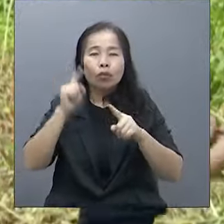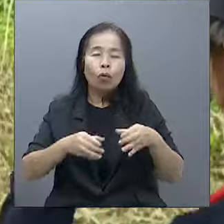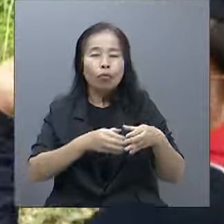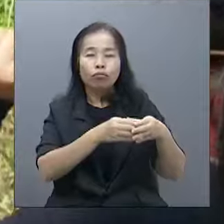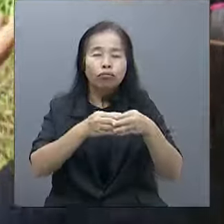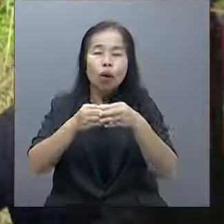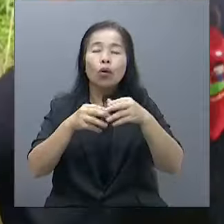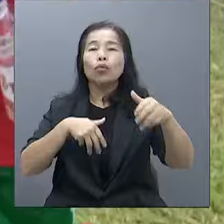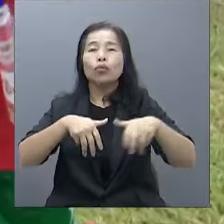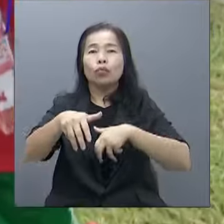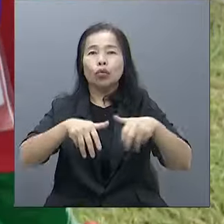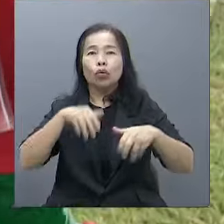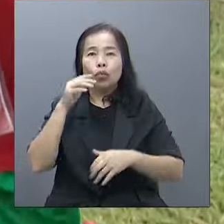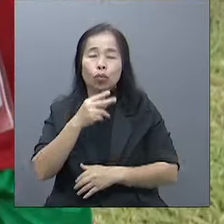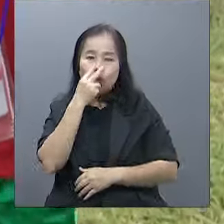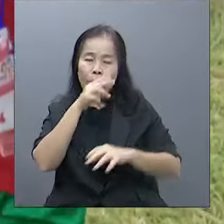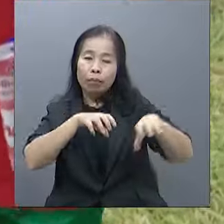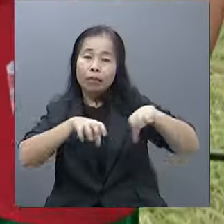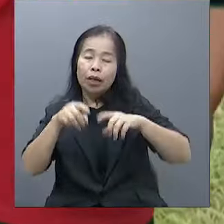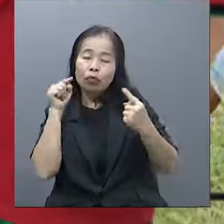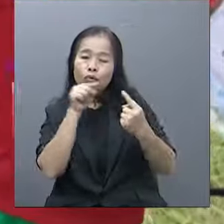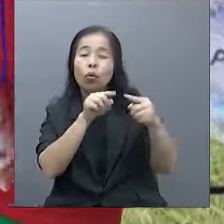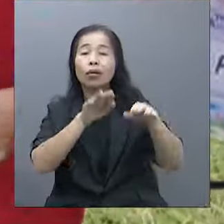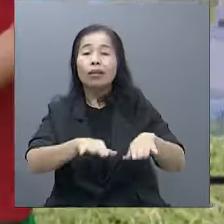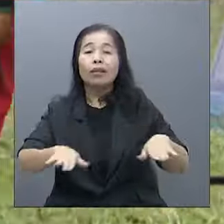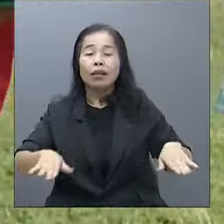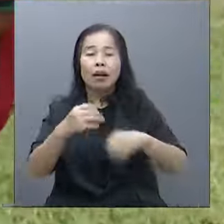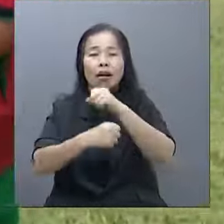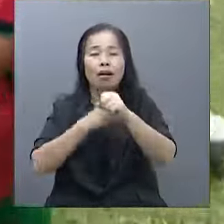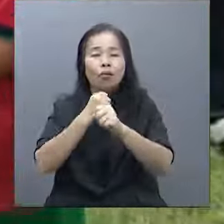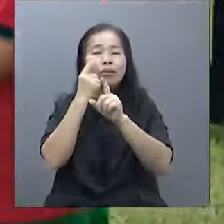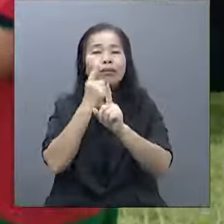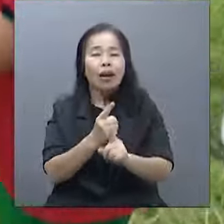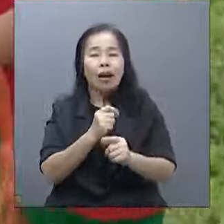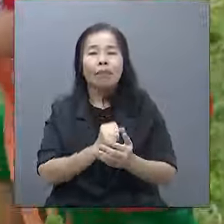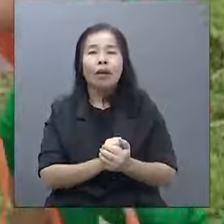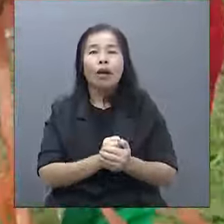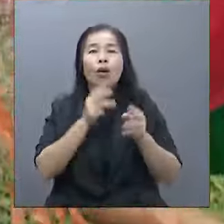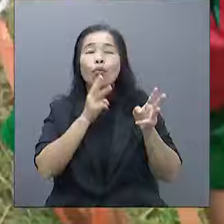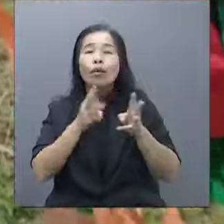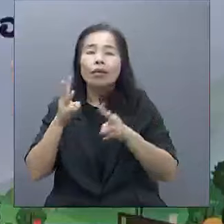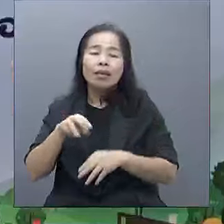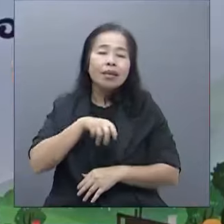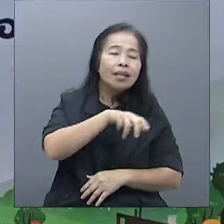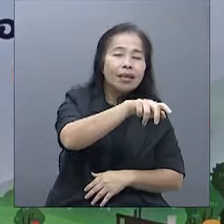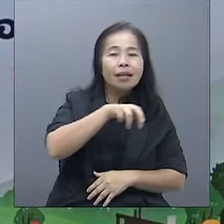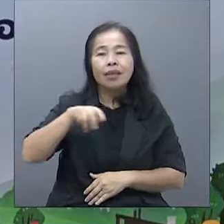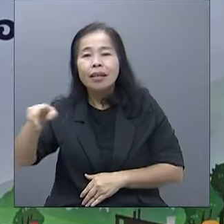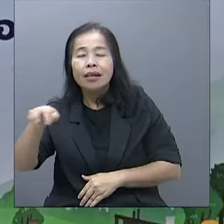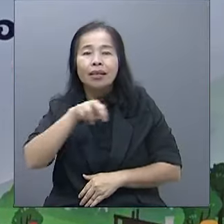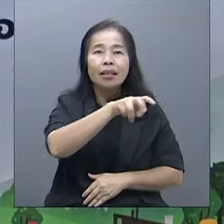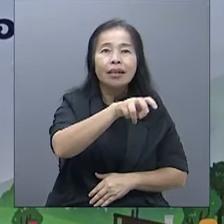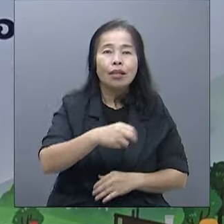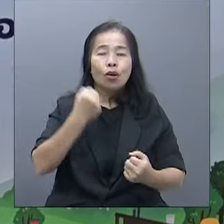ก็ต้องตัดเตรียมกระบวนการการเล่นให้เหมาะสมตามวัยด้วยนะครับและการเดินทางนะจากจุดที่ตั้งของ